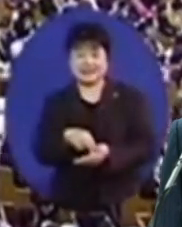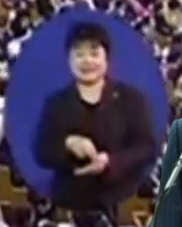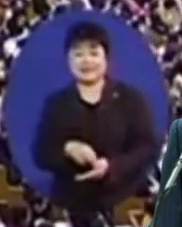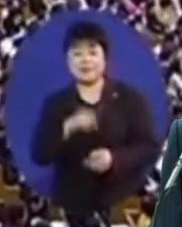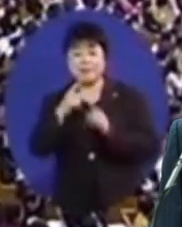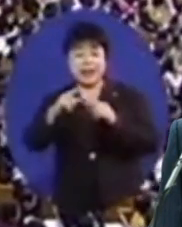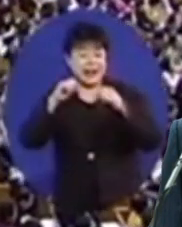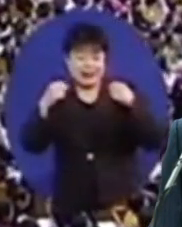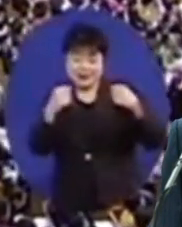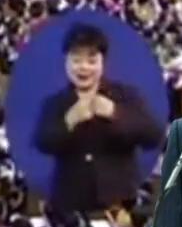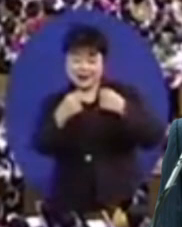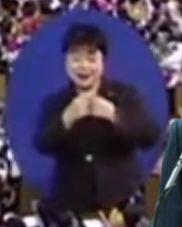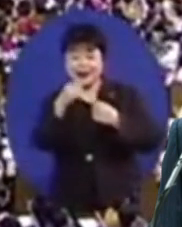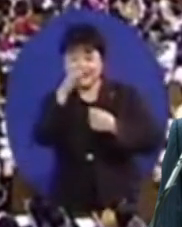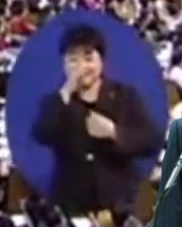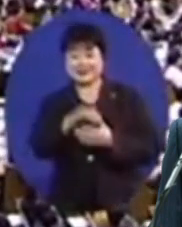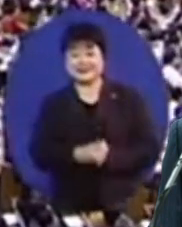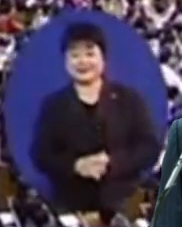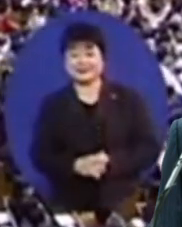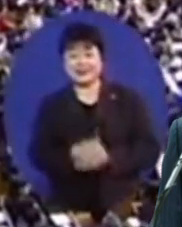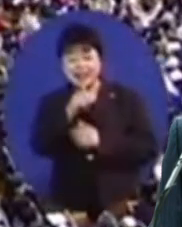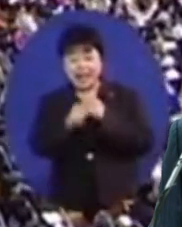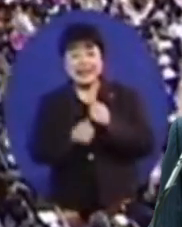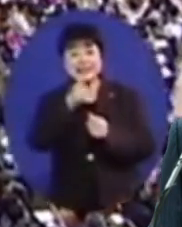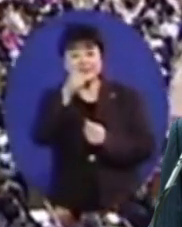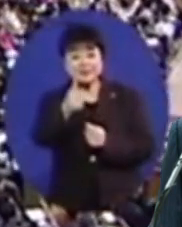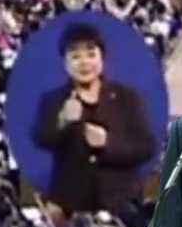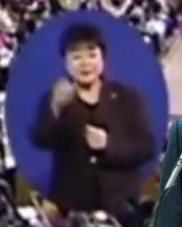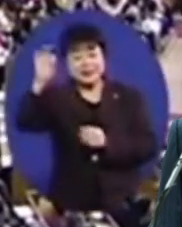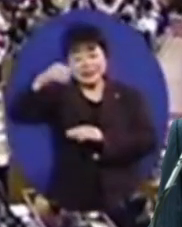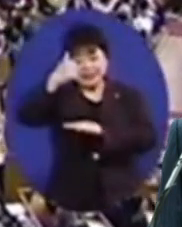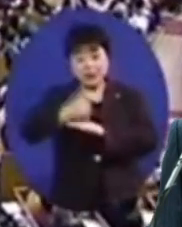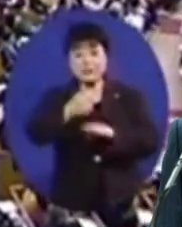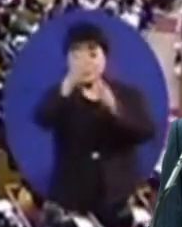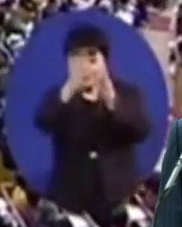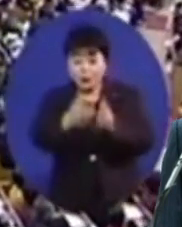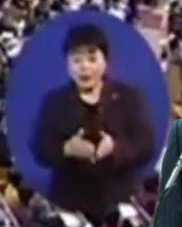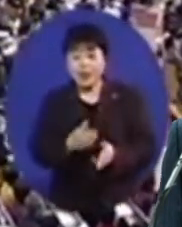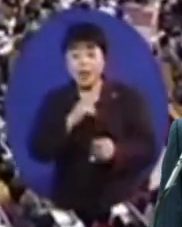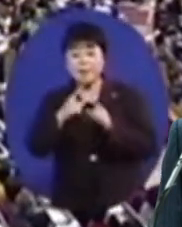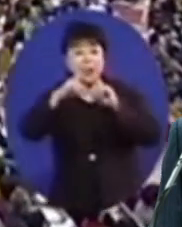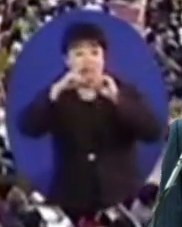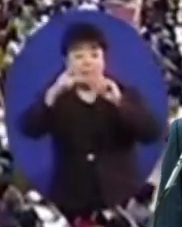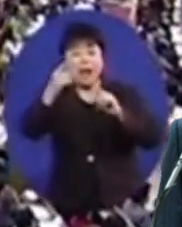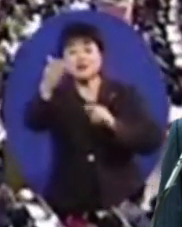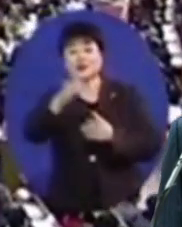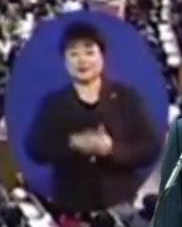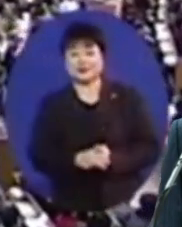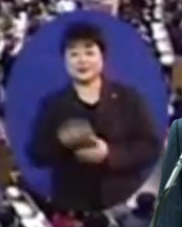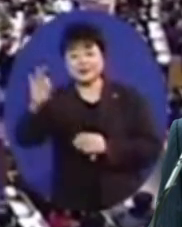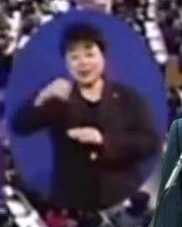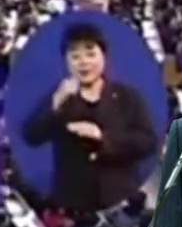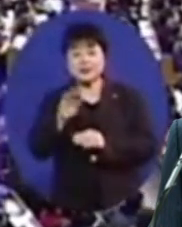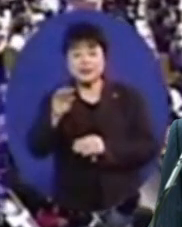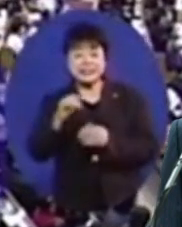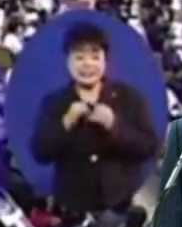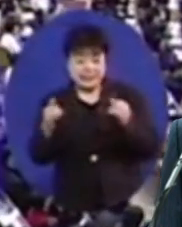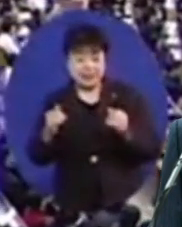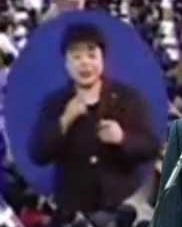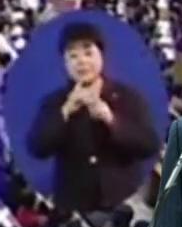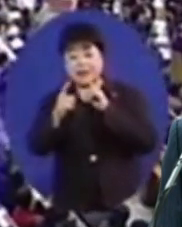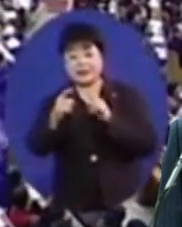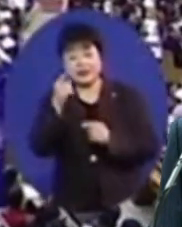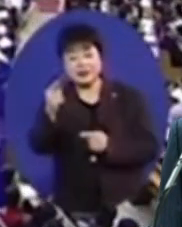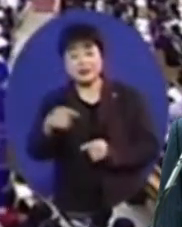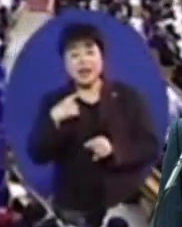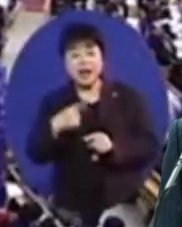서서 말싸움을 하는 것입니다. 하나님이 다윗을 통해서 말씀하도록 하는 것입니다. 다윗이 블레셋 사람에게 이르되